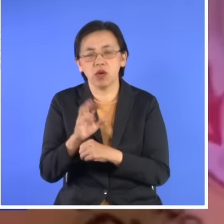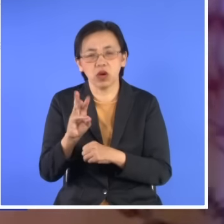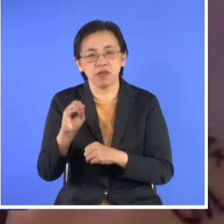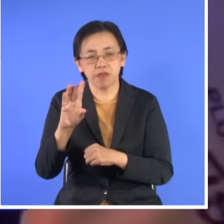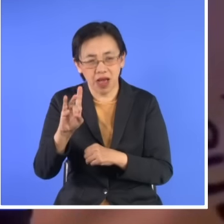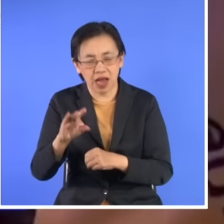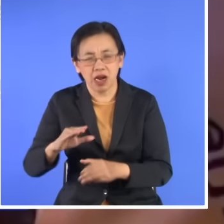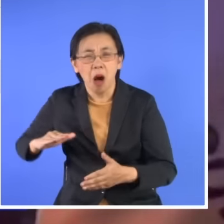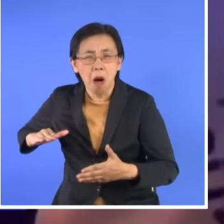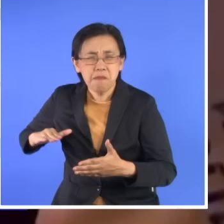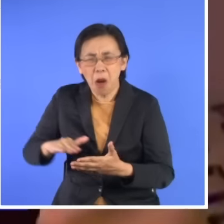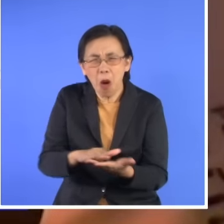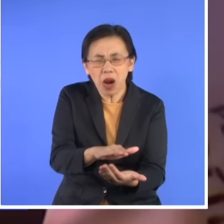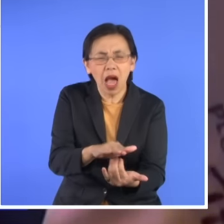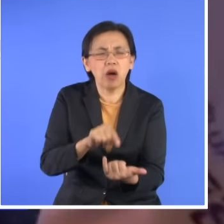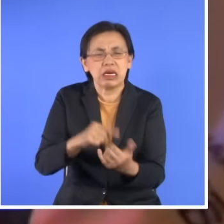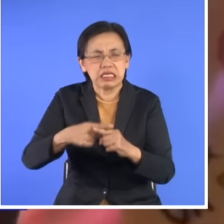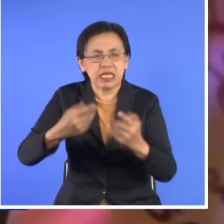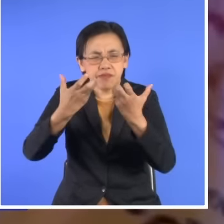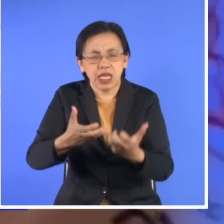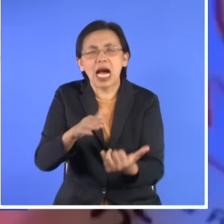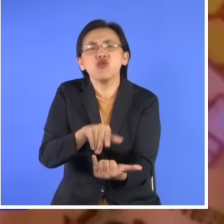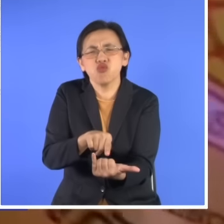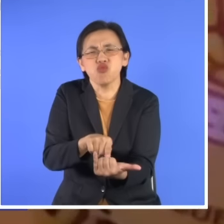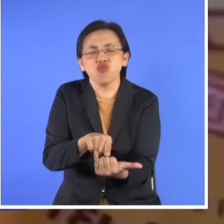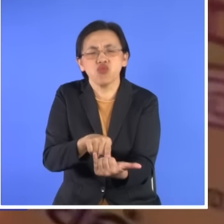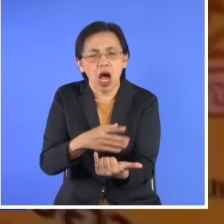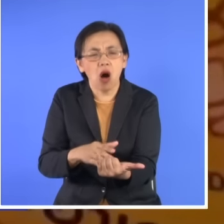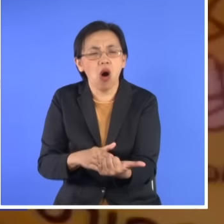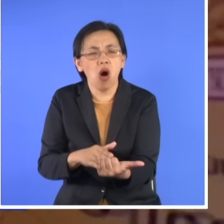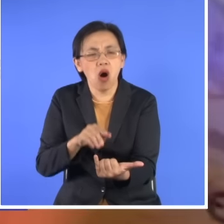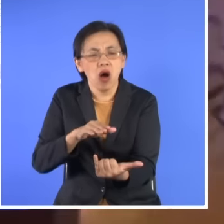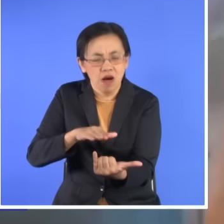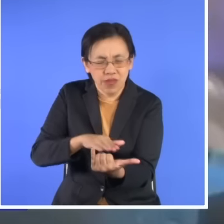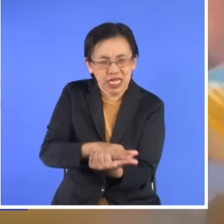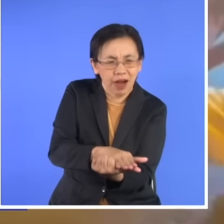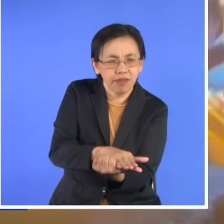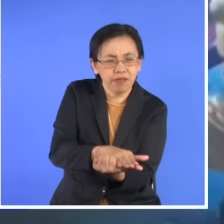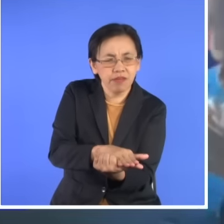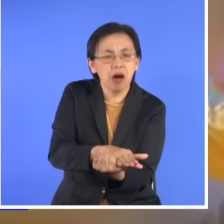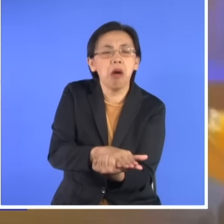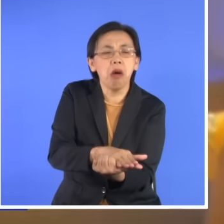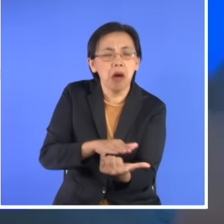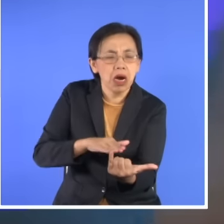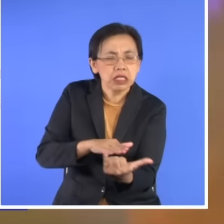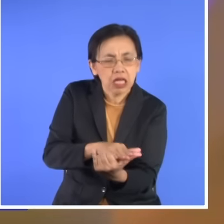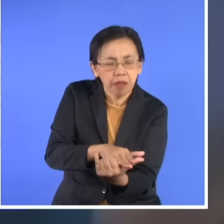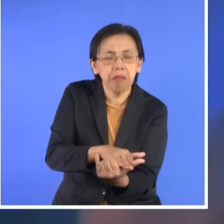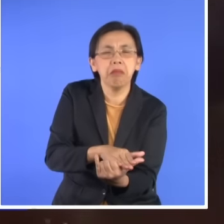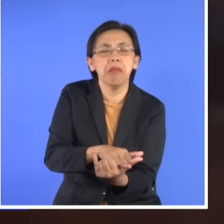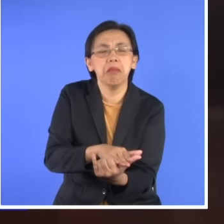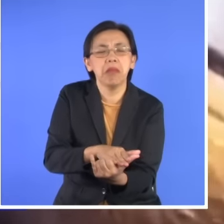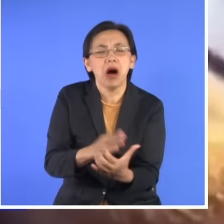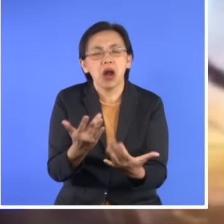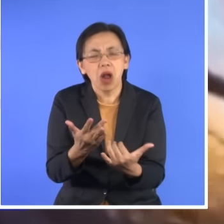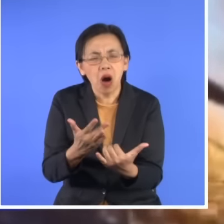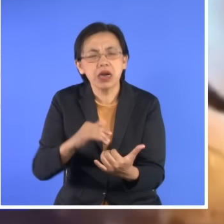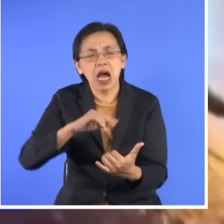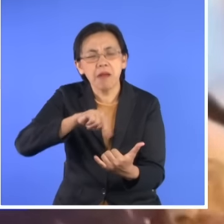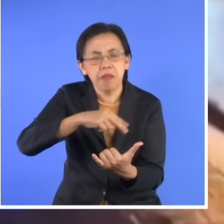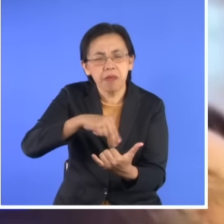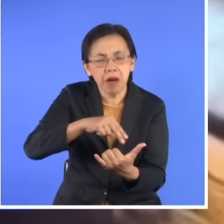นะคะบาดเจ็บสาหัสแล้วก็นอนหมดสติแต่ว่าถูกล้อหน้าของรถ 6ล้อทับจนผิดรูปน่ะค่ะเบื้องต้นก็ปฐมพยาบาลถึง